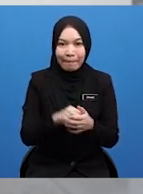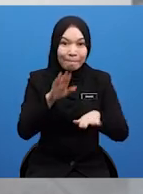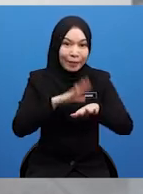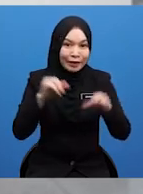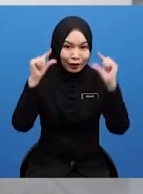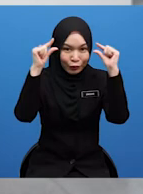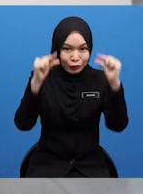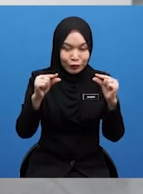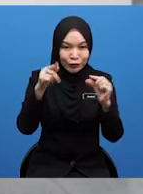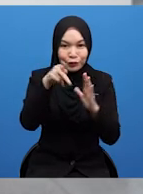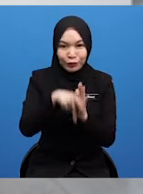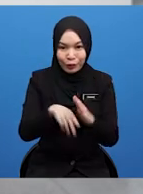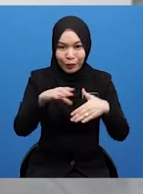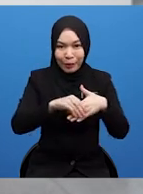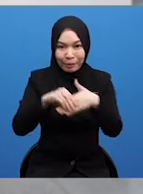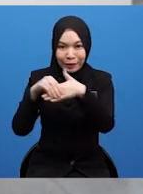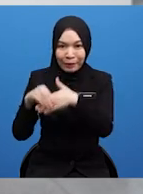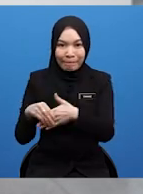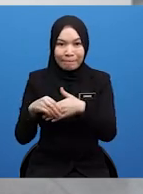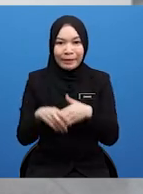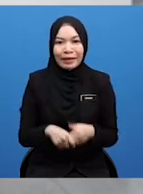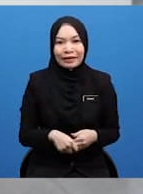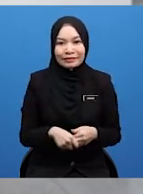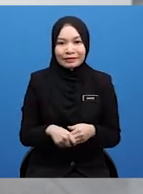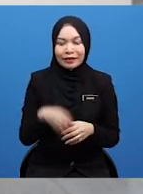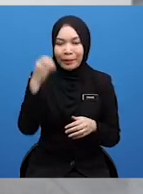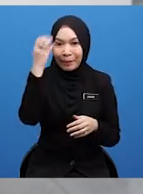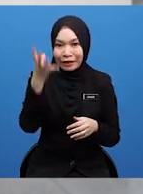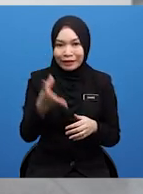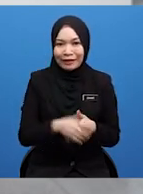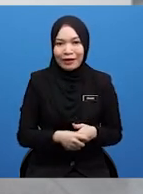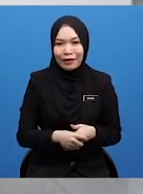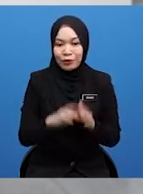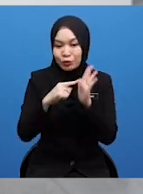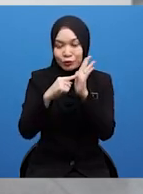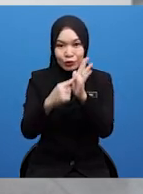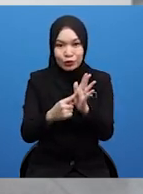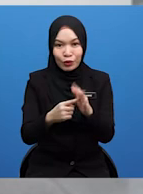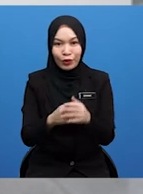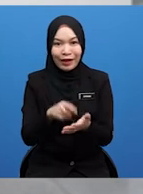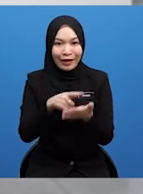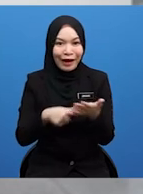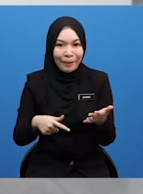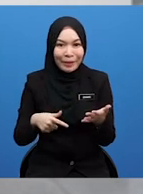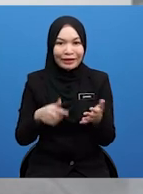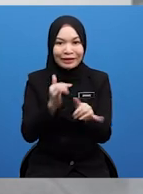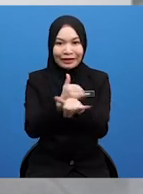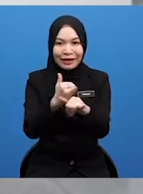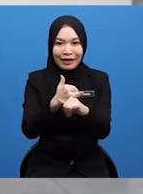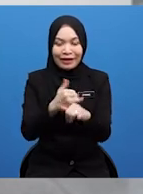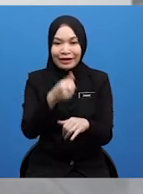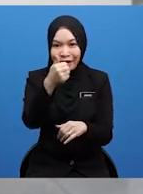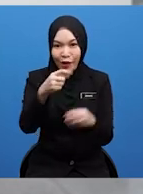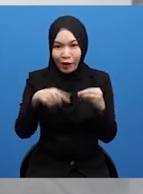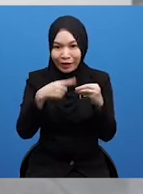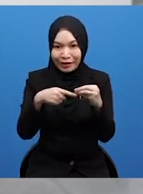Jadi buka letak kita letak setting prager ada tidak sebanyak hanya beritahu Sherly